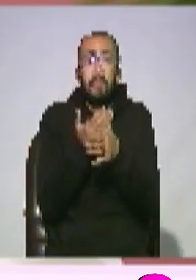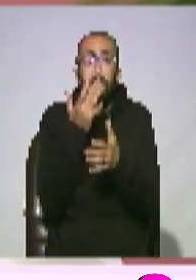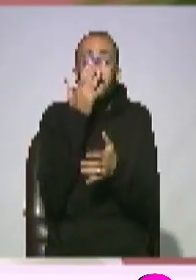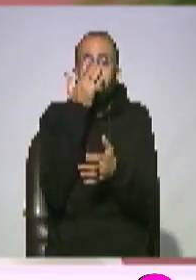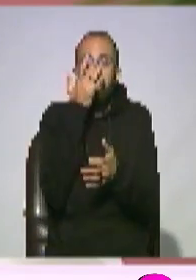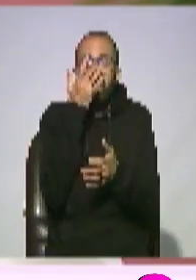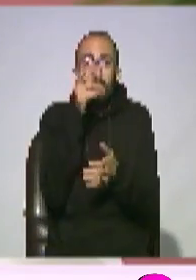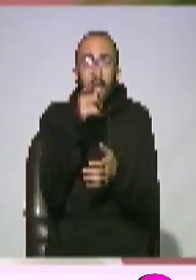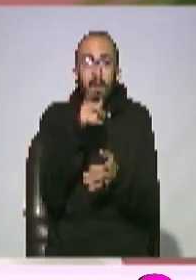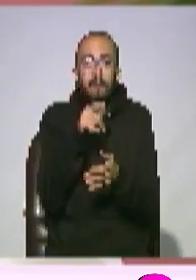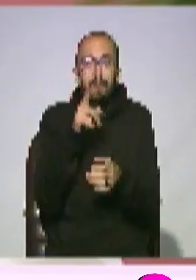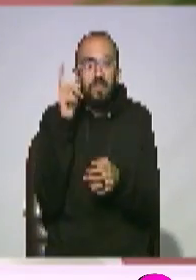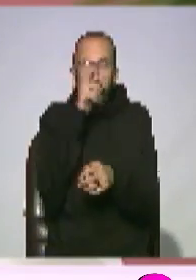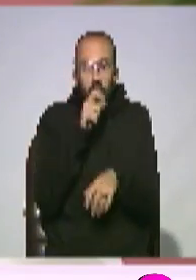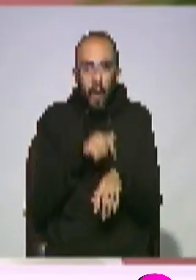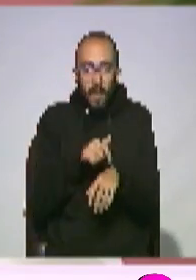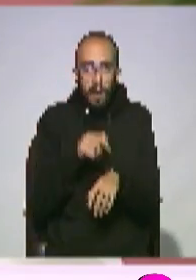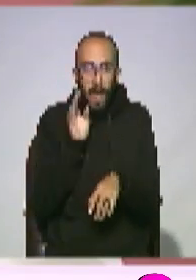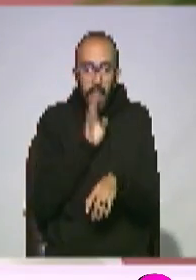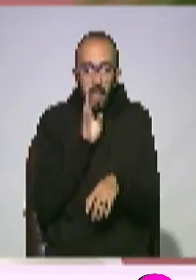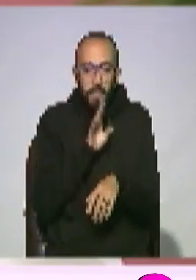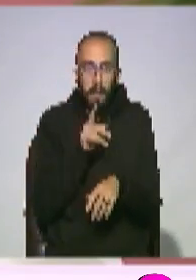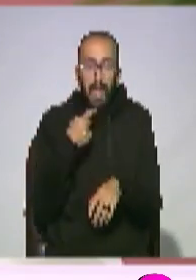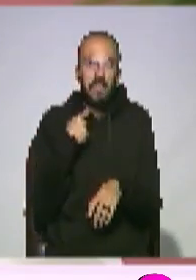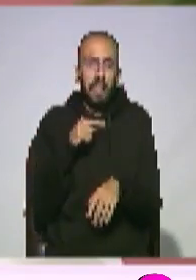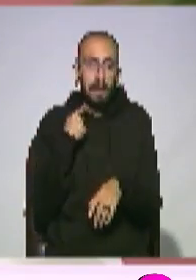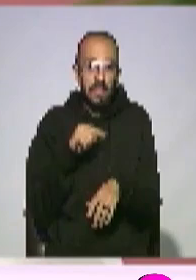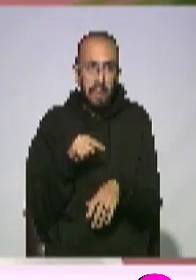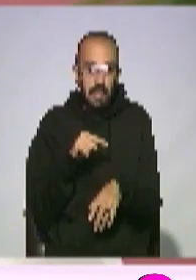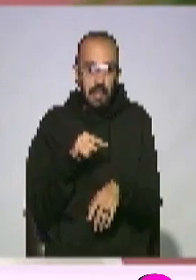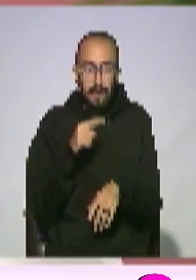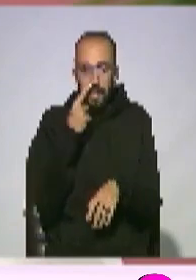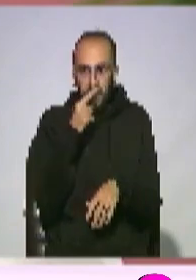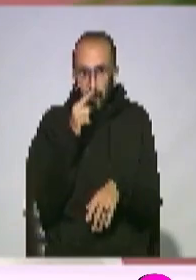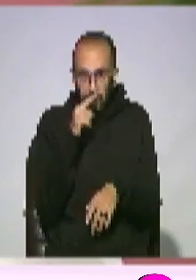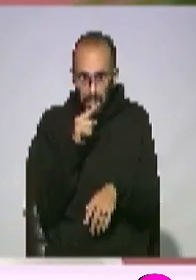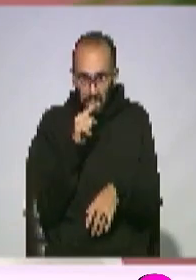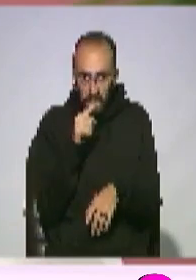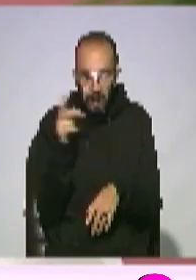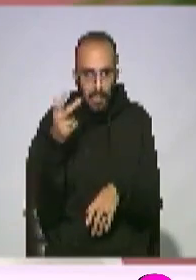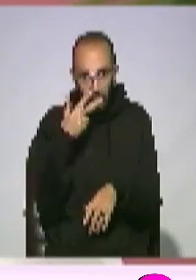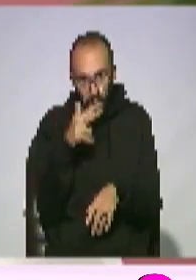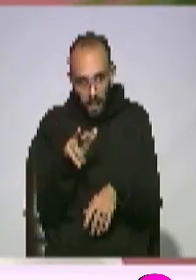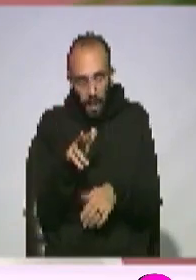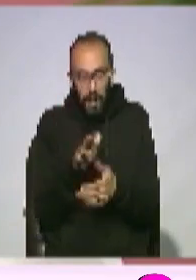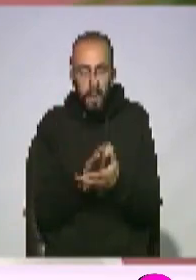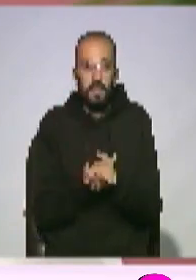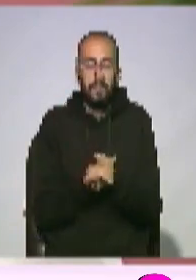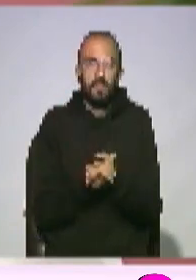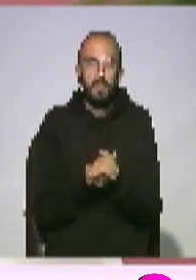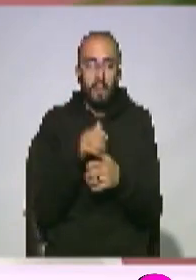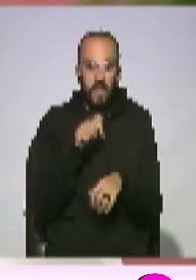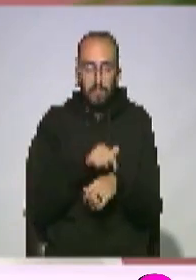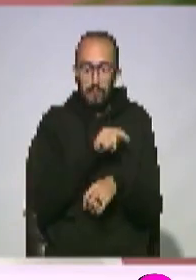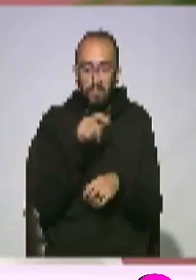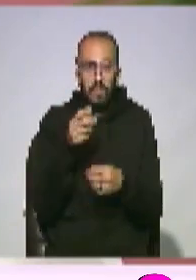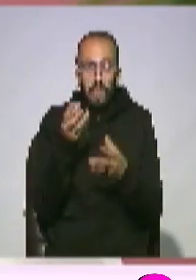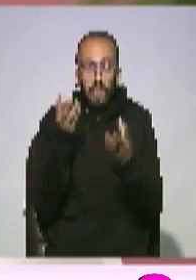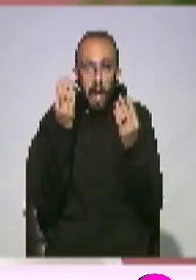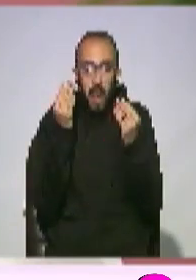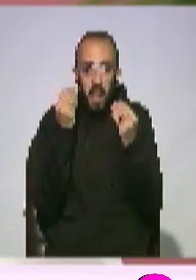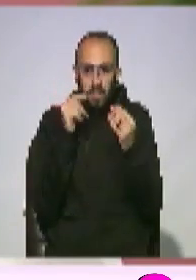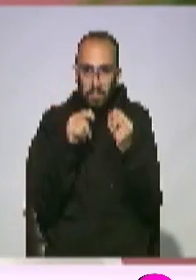أصعب مراحل تعليمية عند الإنسان، الإعدادية، الثانوية العامة، السلوكيات اللي الإنسان لو اتعلمها